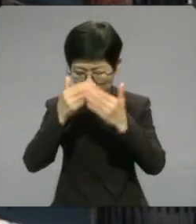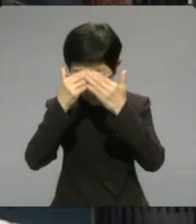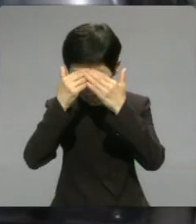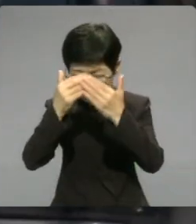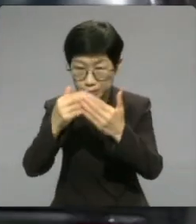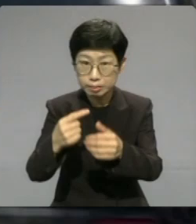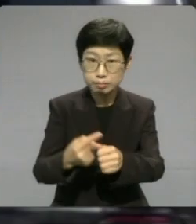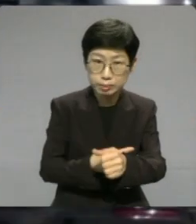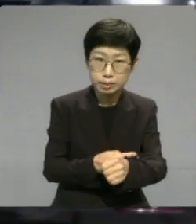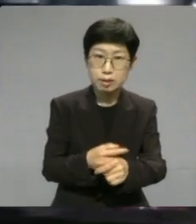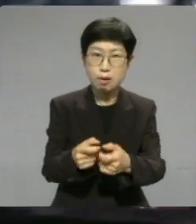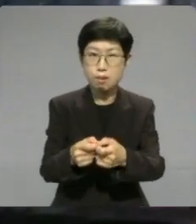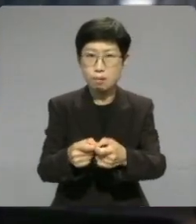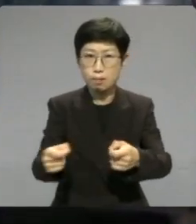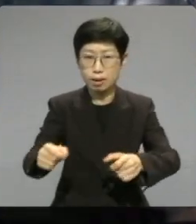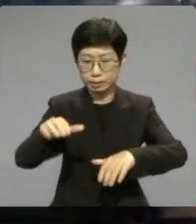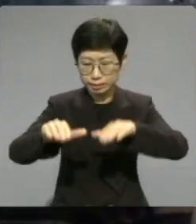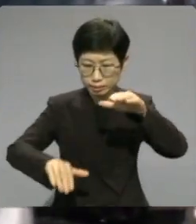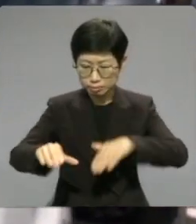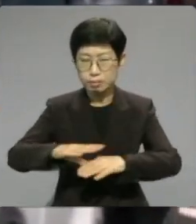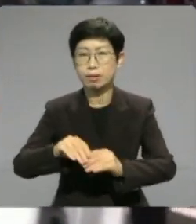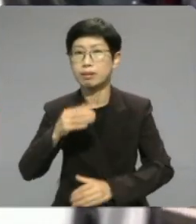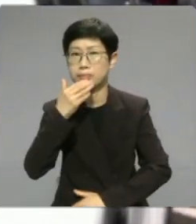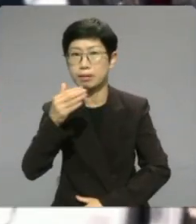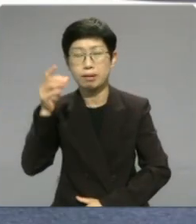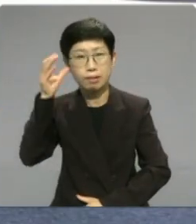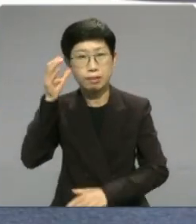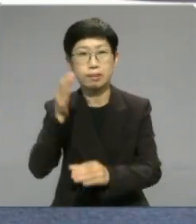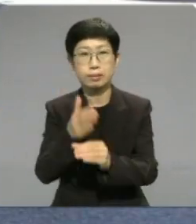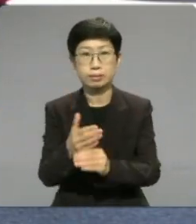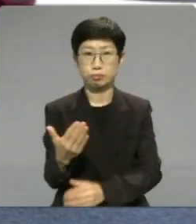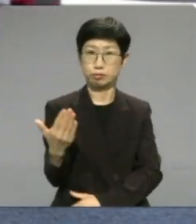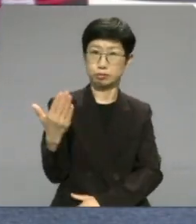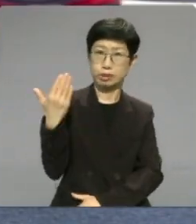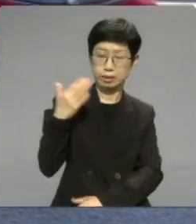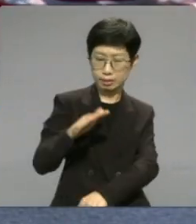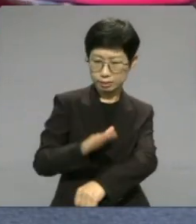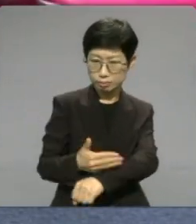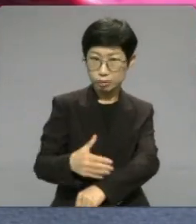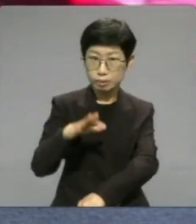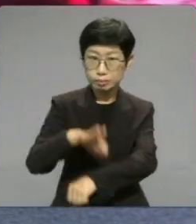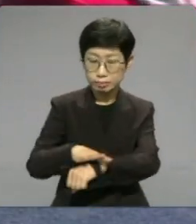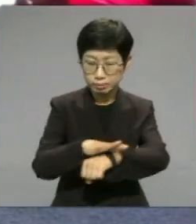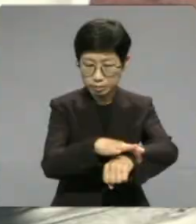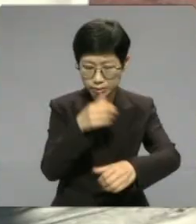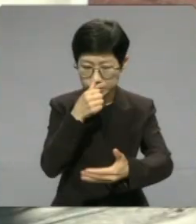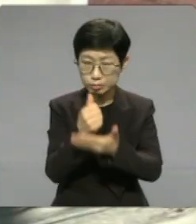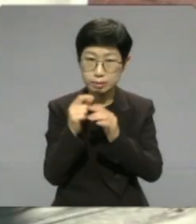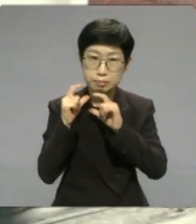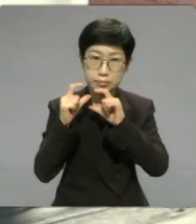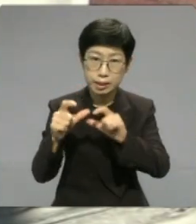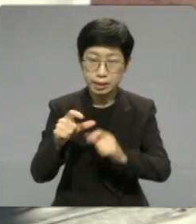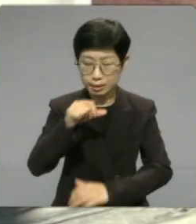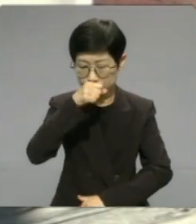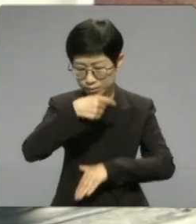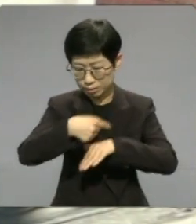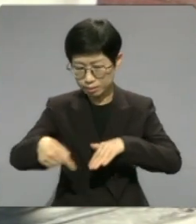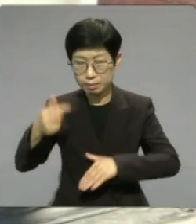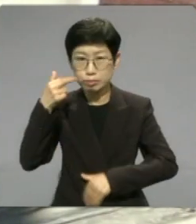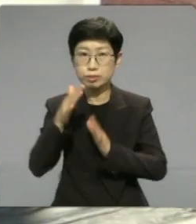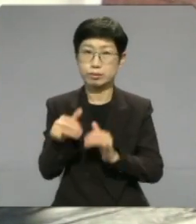오랜 불평등을 해결할 것으로 보고 있습니다 과거 불균형적으로 체포 판결을받은 아프리카